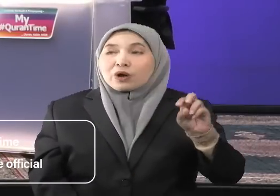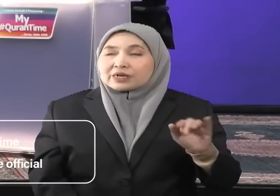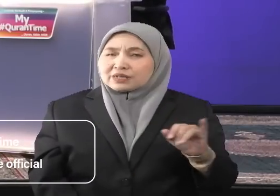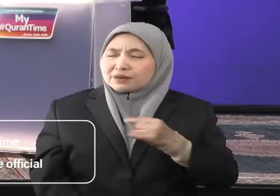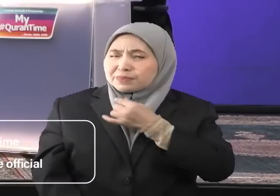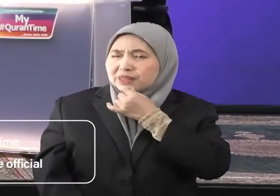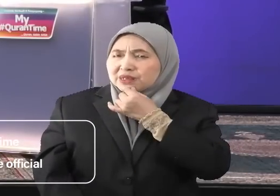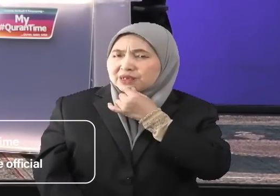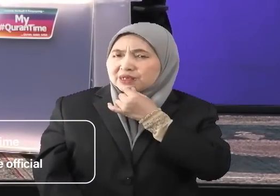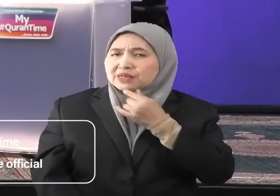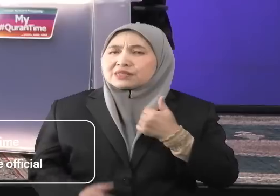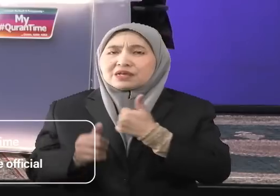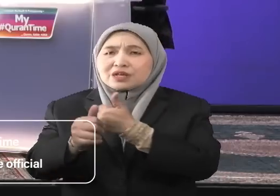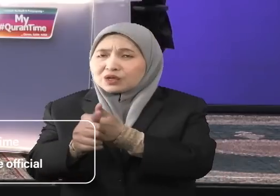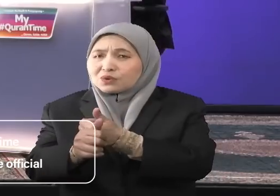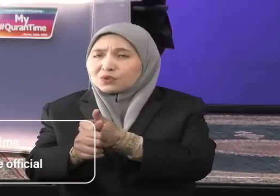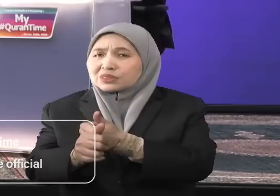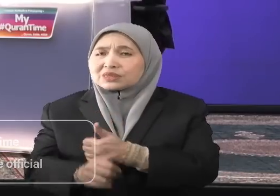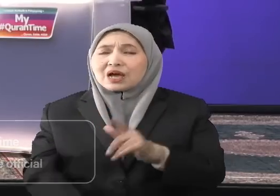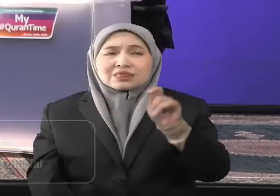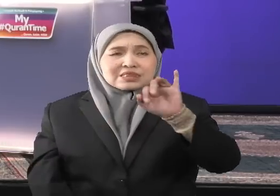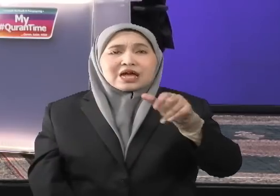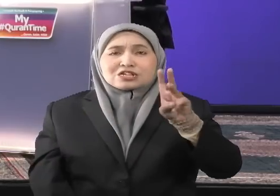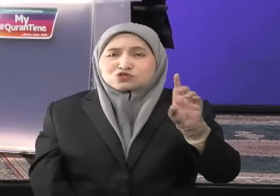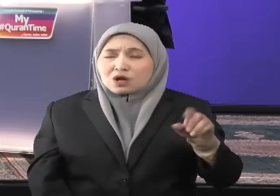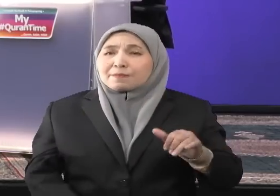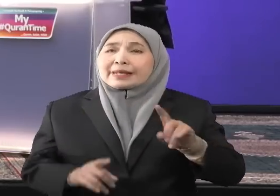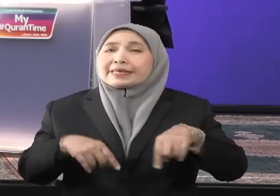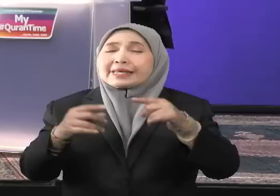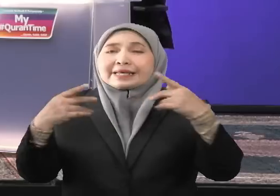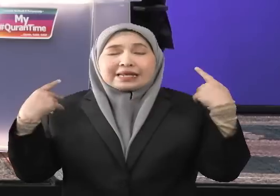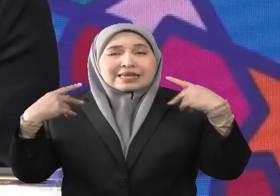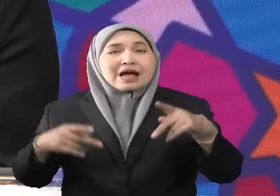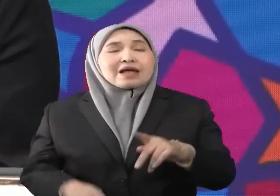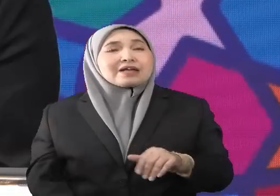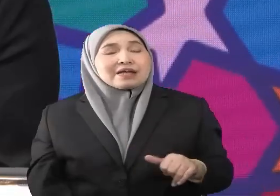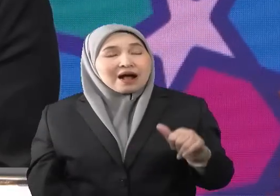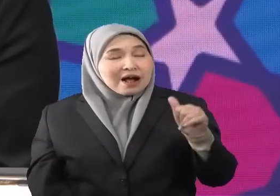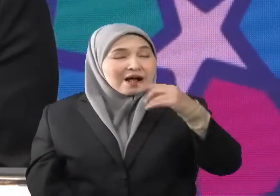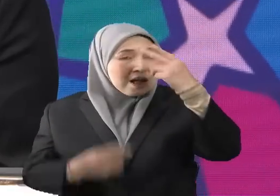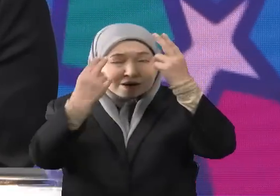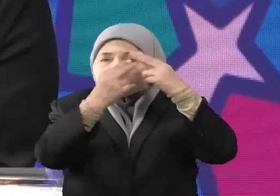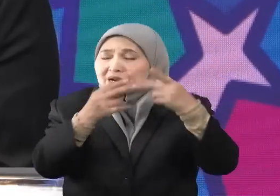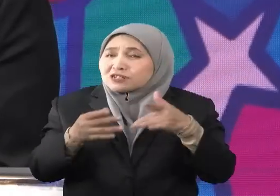kita ikut tajwid itu saya enggak kalau begitu kalau kita sebut